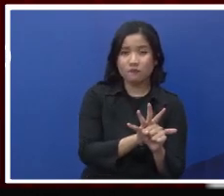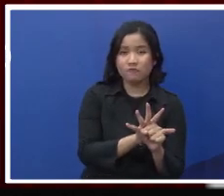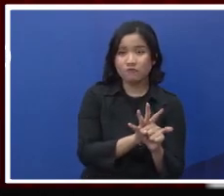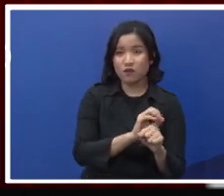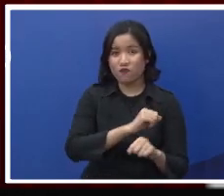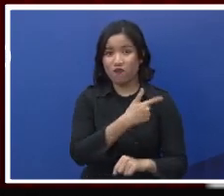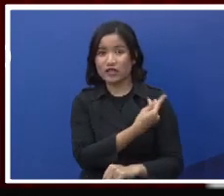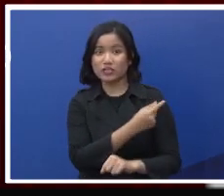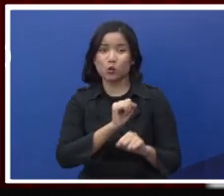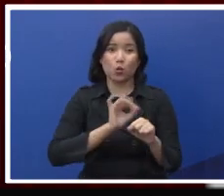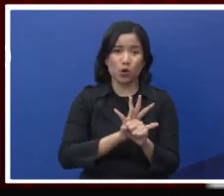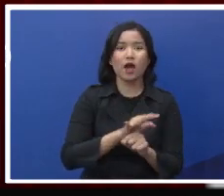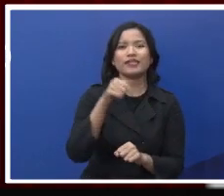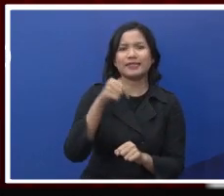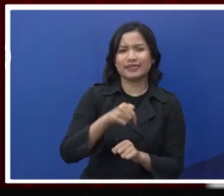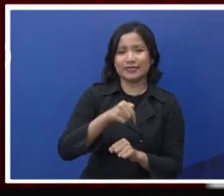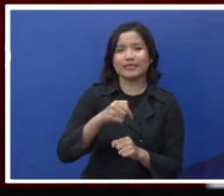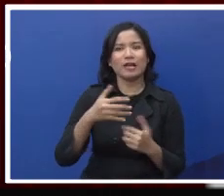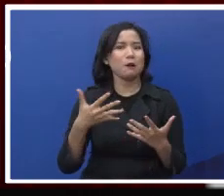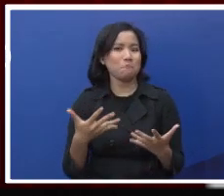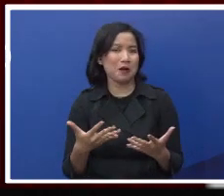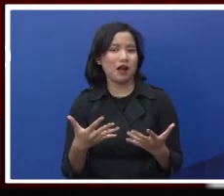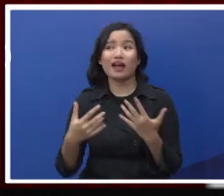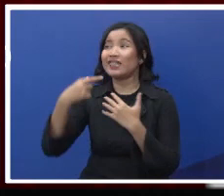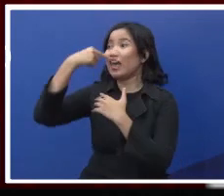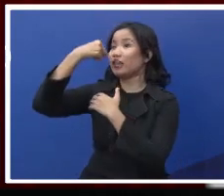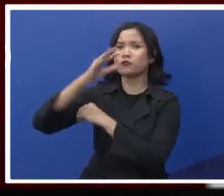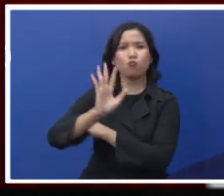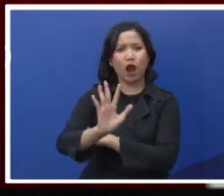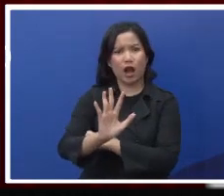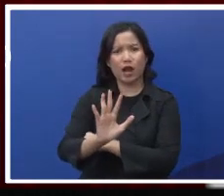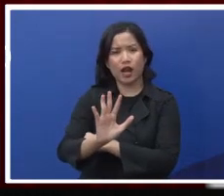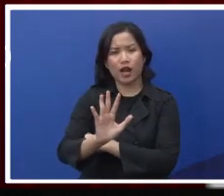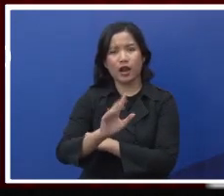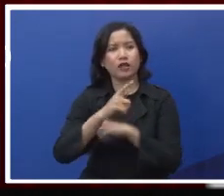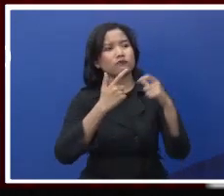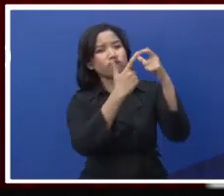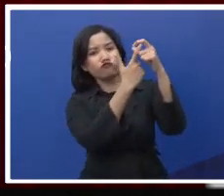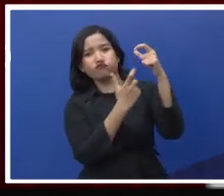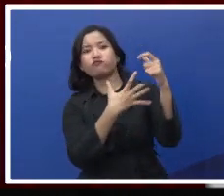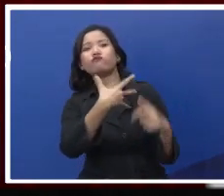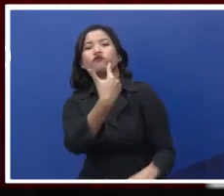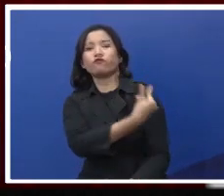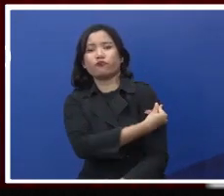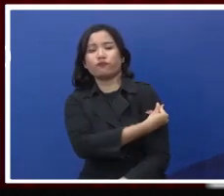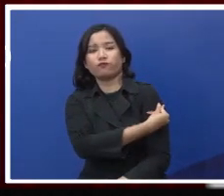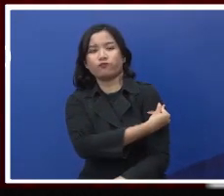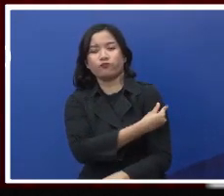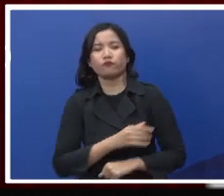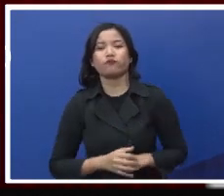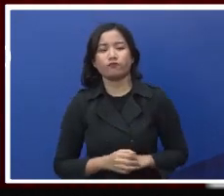yang dilaksanakan itu tidak dengan tetes mulut, tetapi dengan injeksi.